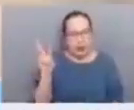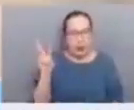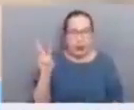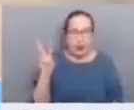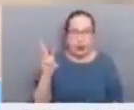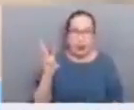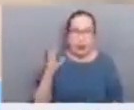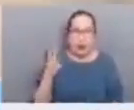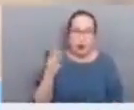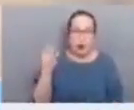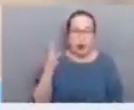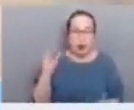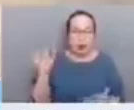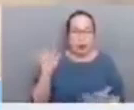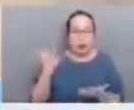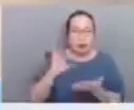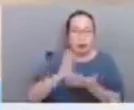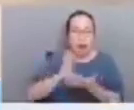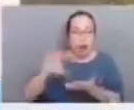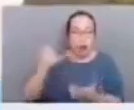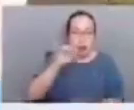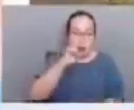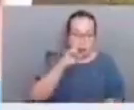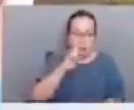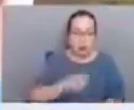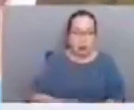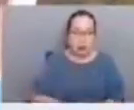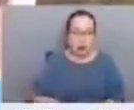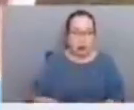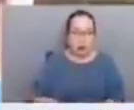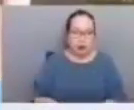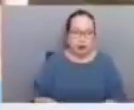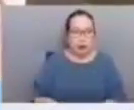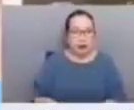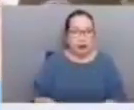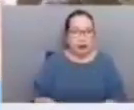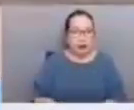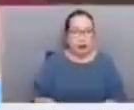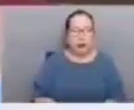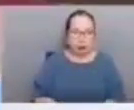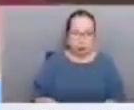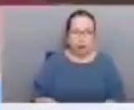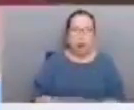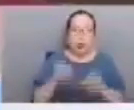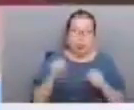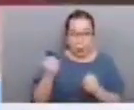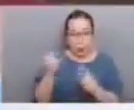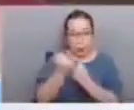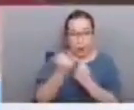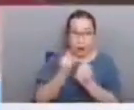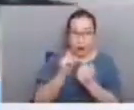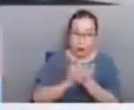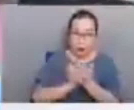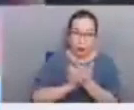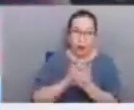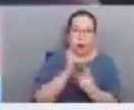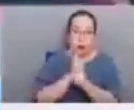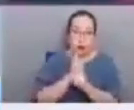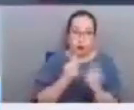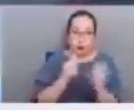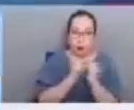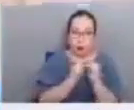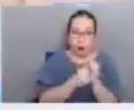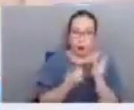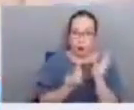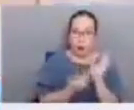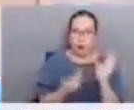rin pasaway eh. Konti pala, may konti rin pasaway. Pero protektahan ko lang yung GSIS. Yusek, Rocky? Opo.